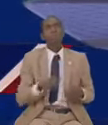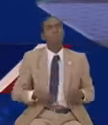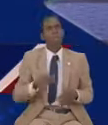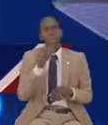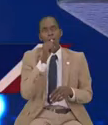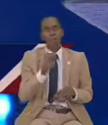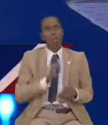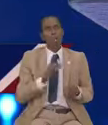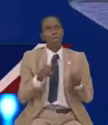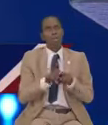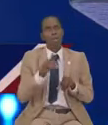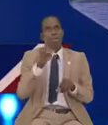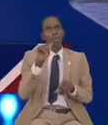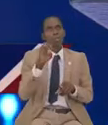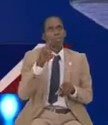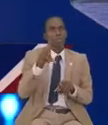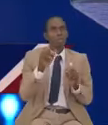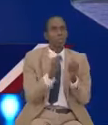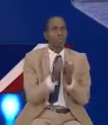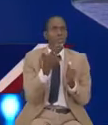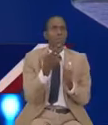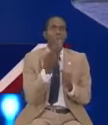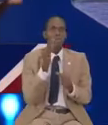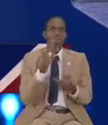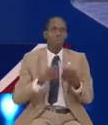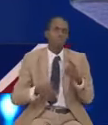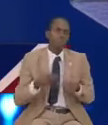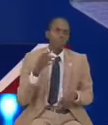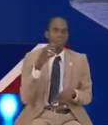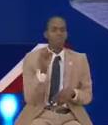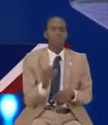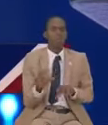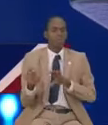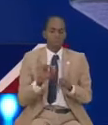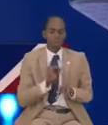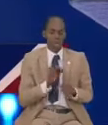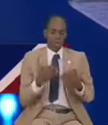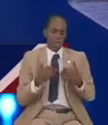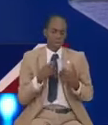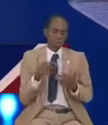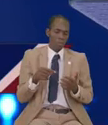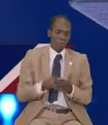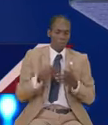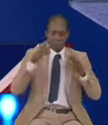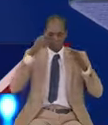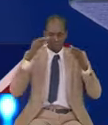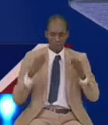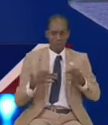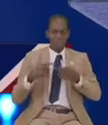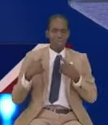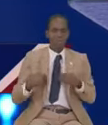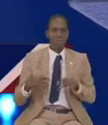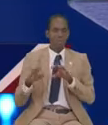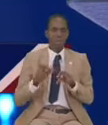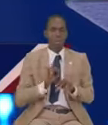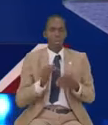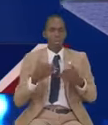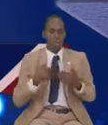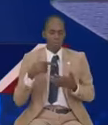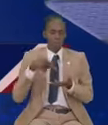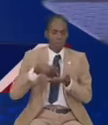Seigneur est ce que je suis comme Daniel sadame résolu est-ce que j'ai ce cœur